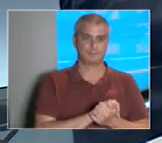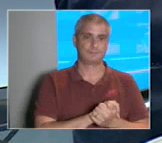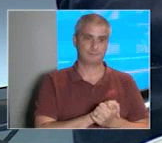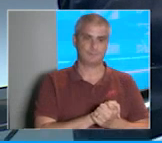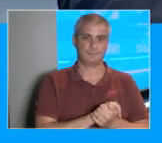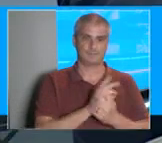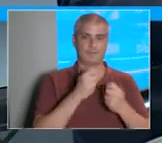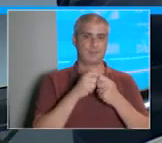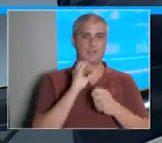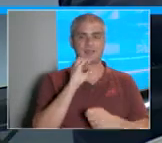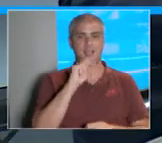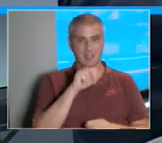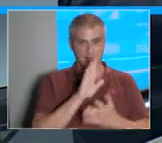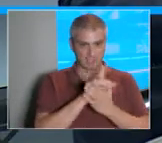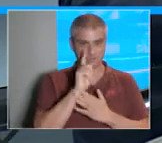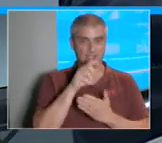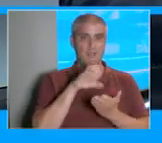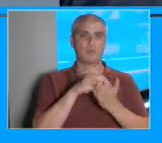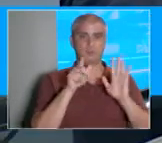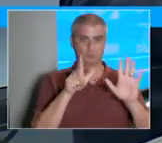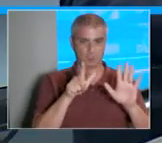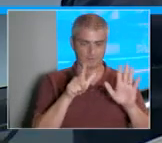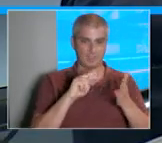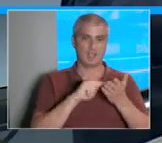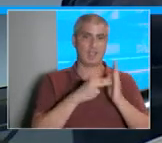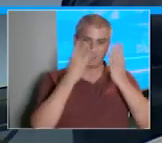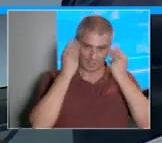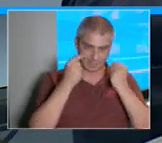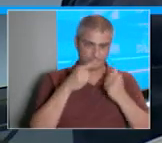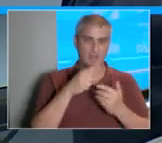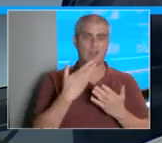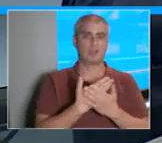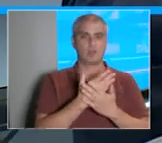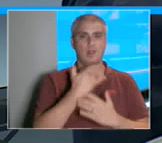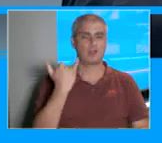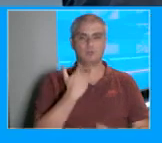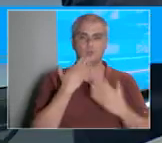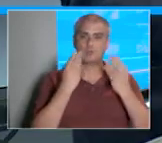גם בתאגיד כאן 11, גם באתר ערוץ 7, אתר בחדרי חרדים, אתר אקטואלי, כתרי כל